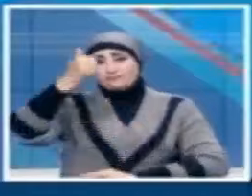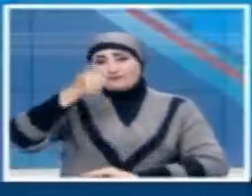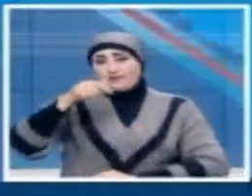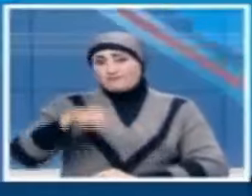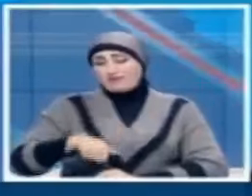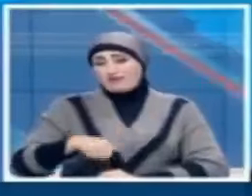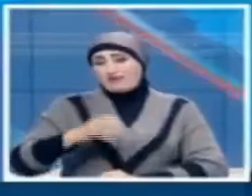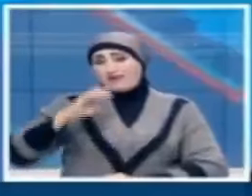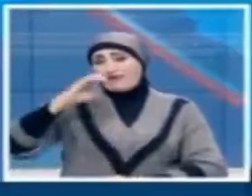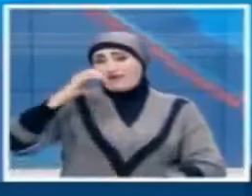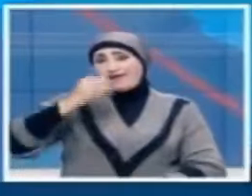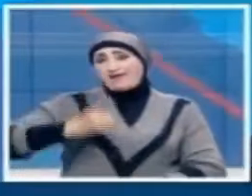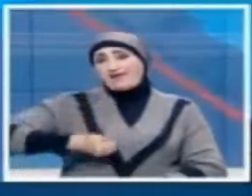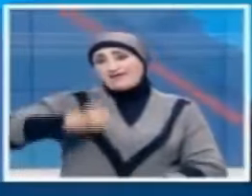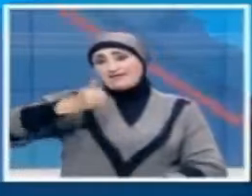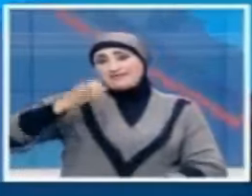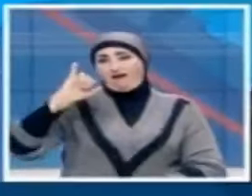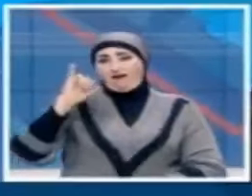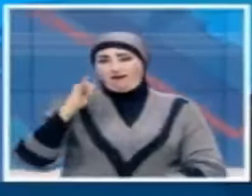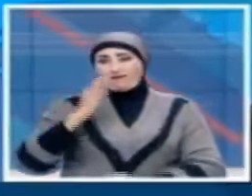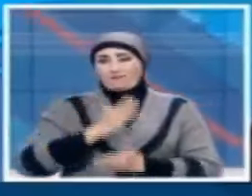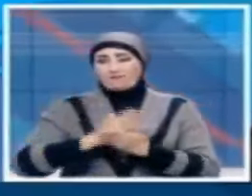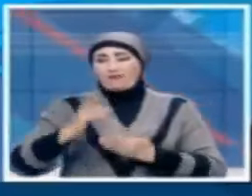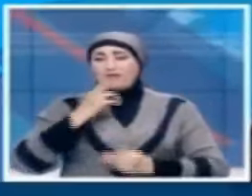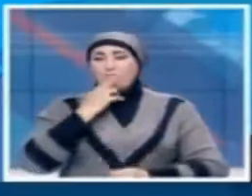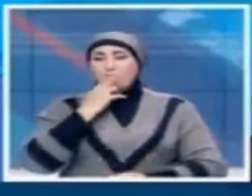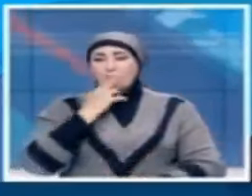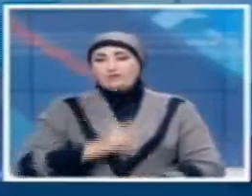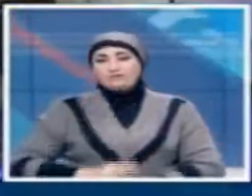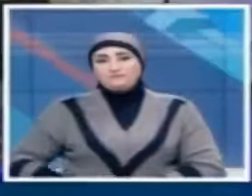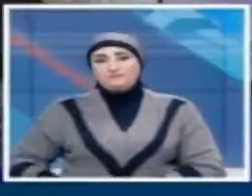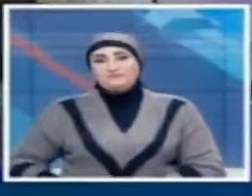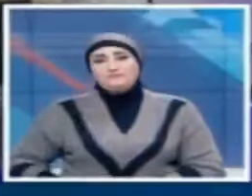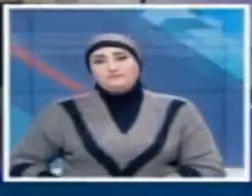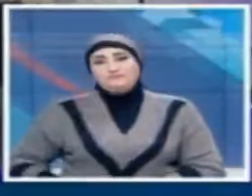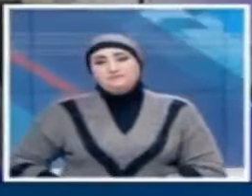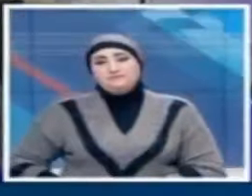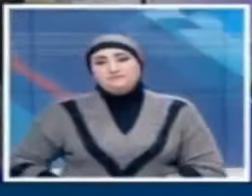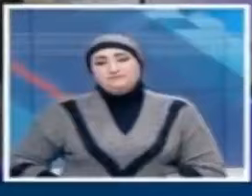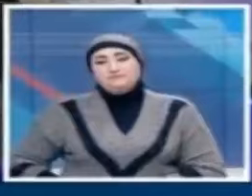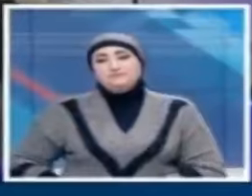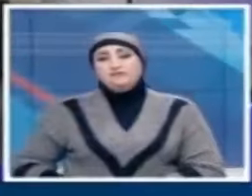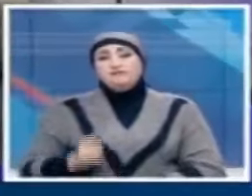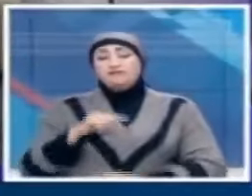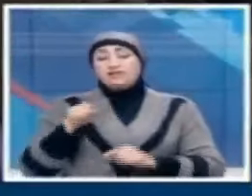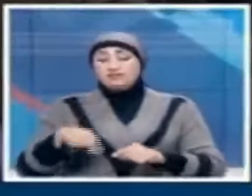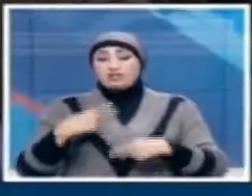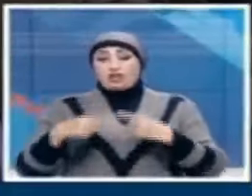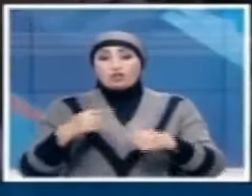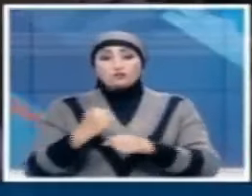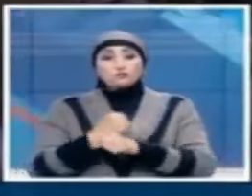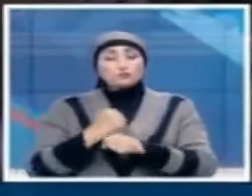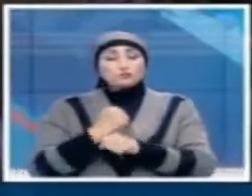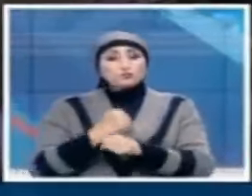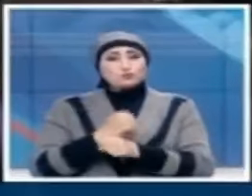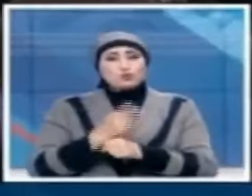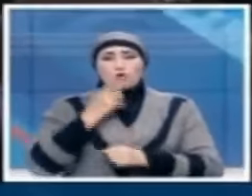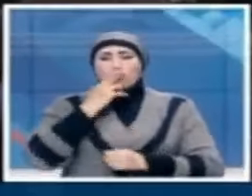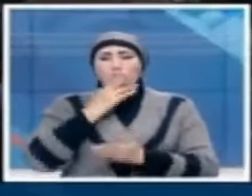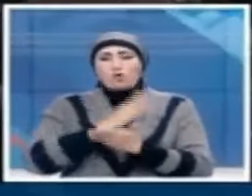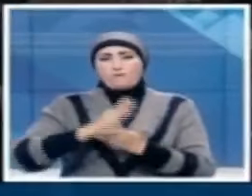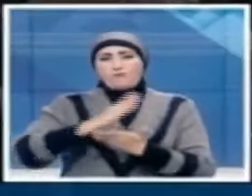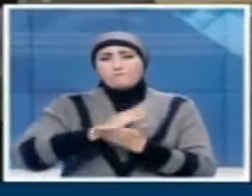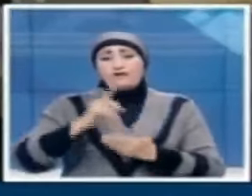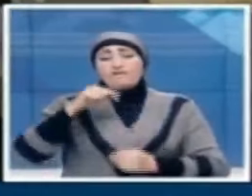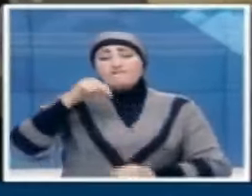الفائزين بالجائزة العربية لمكافحة التدخين. في إطار العمل على مواجهة ومكافحة ظاهرة التدخين بالوطن